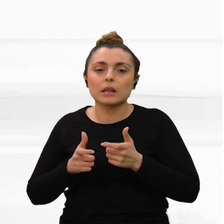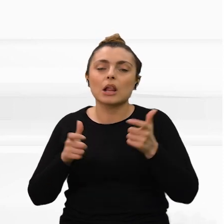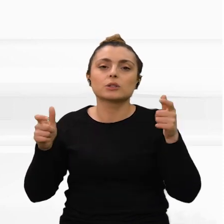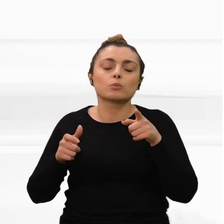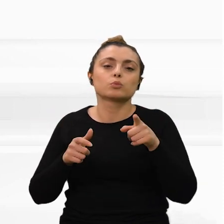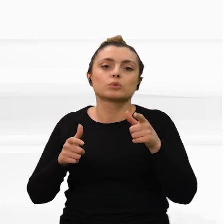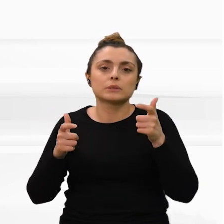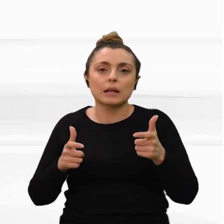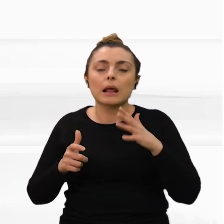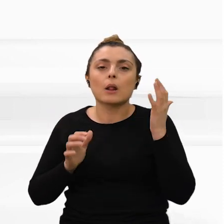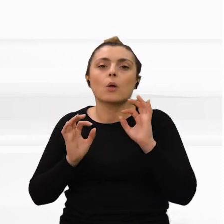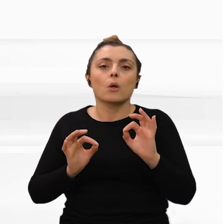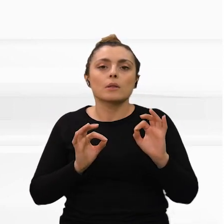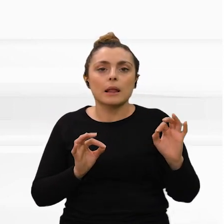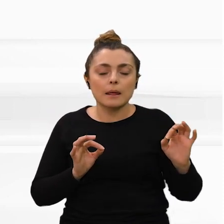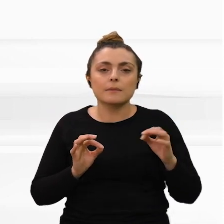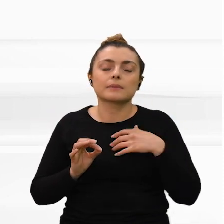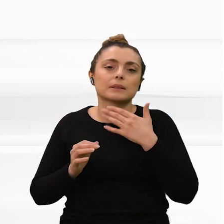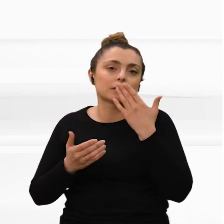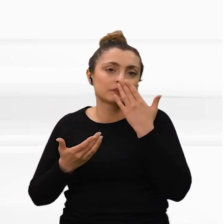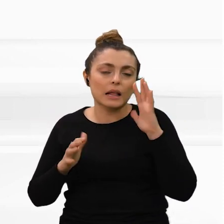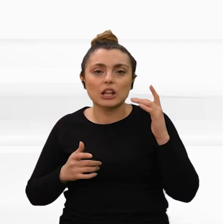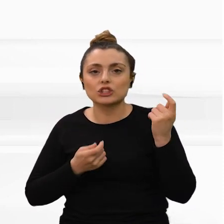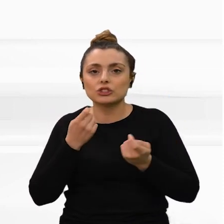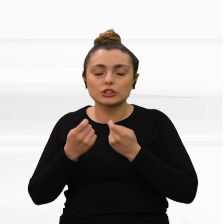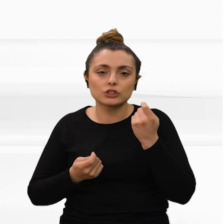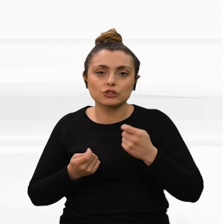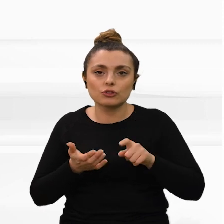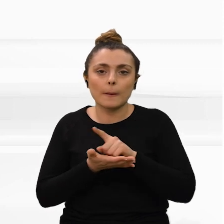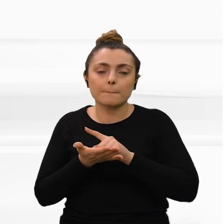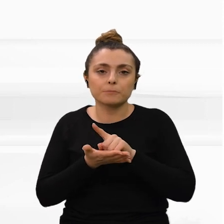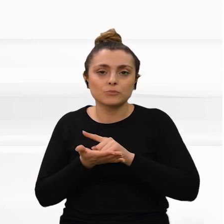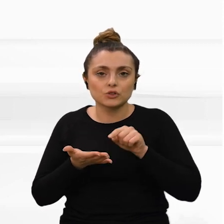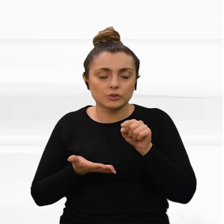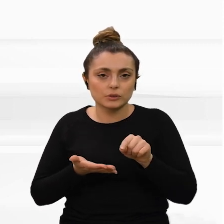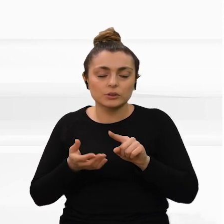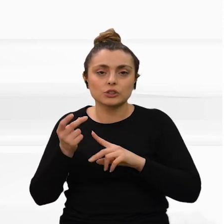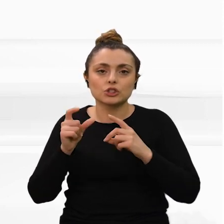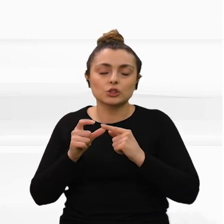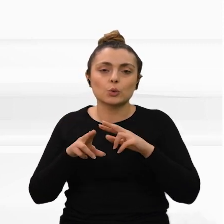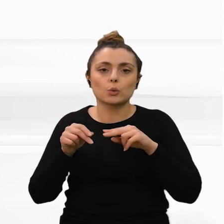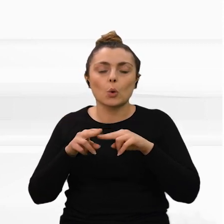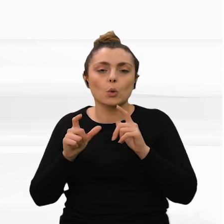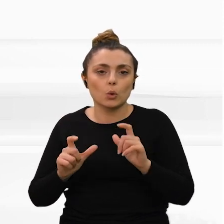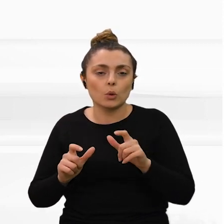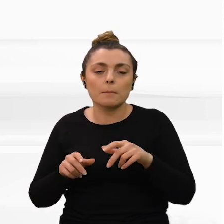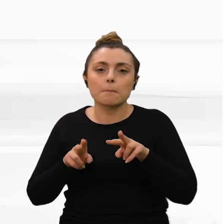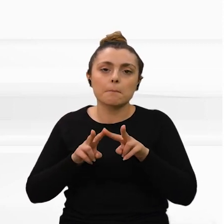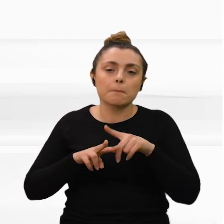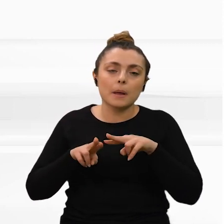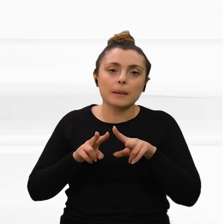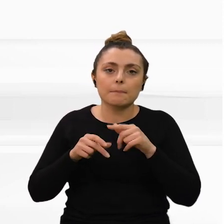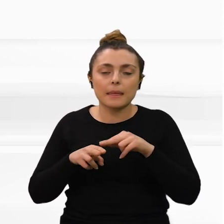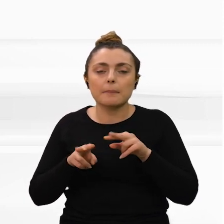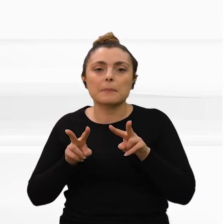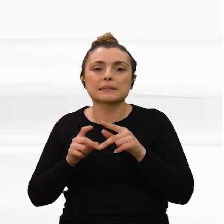geliştirilen bu mekanizmaların en önemli özelliği klasik işlemcilerin işlemci iş kökümüz arkadaşlar Mac